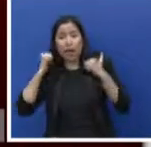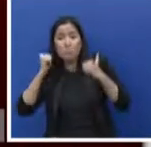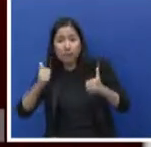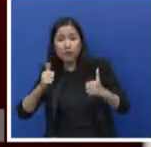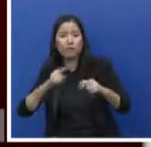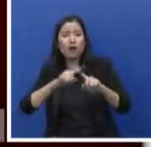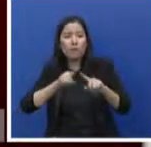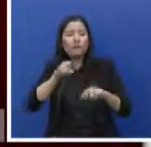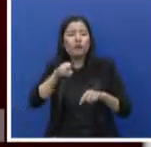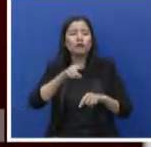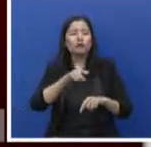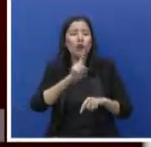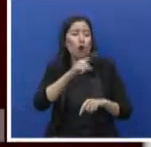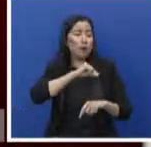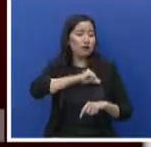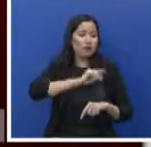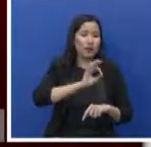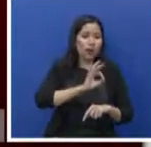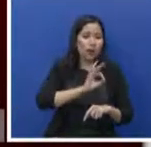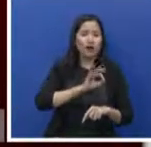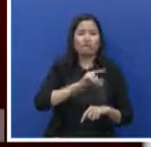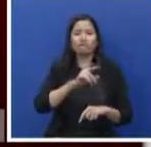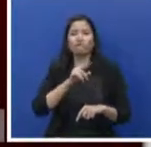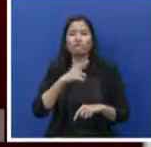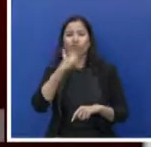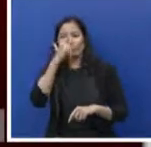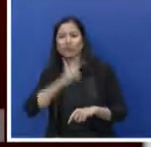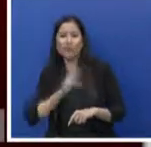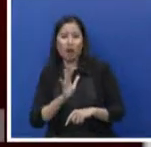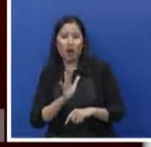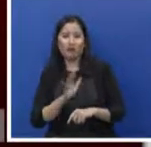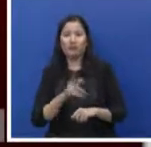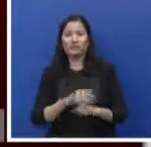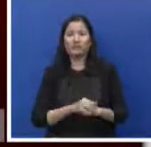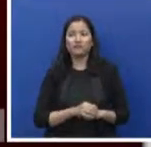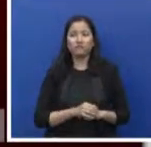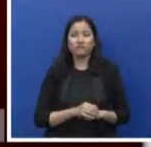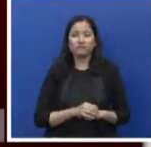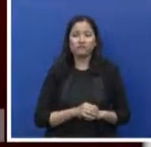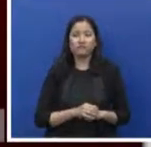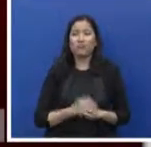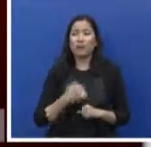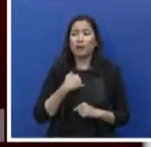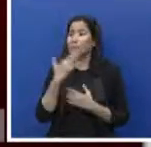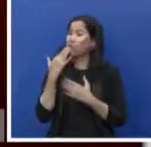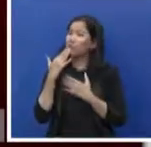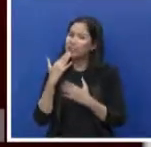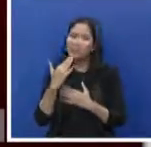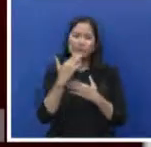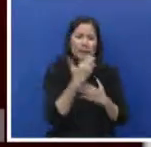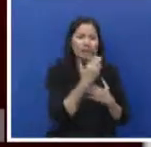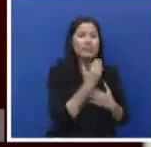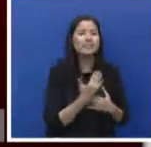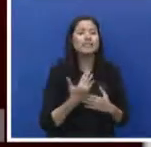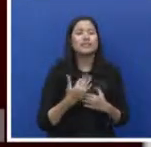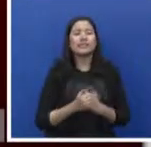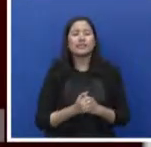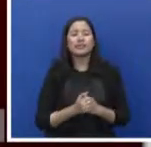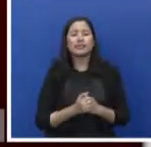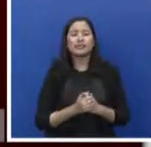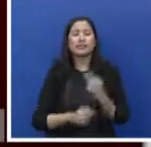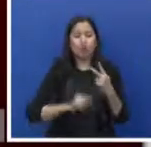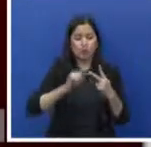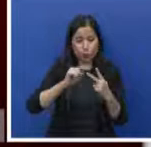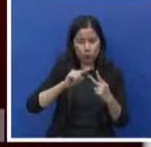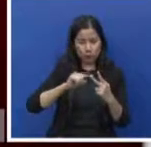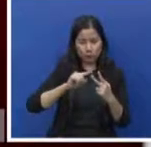orang yang bermanfaat bagi sesama manusia. Jadi aku terima kasih from the deepest of my heart. You've done the great service for the country. Yang kedua yang